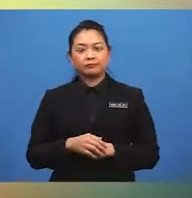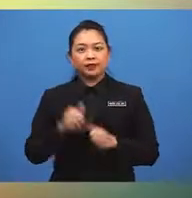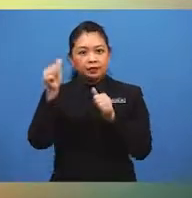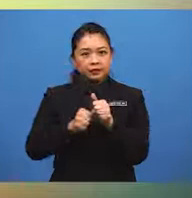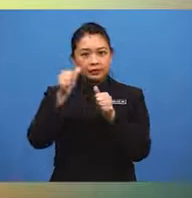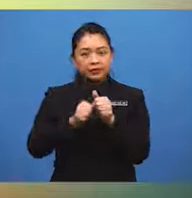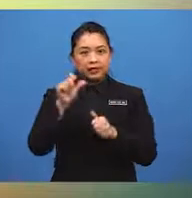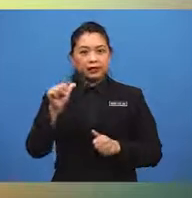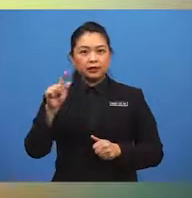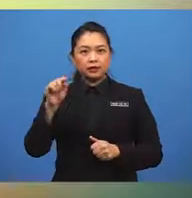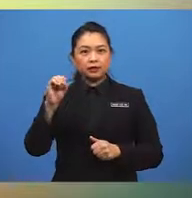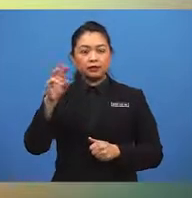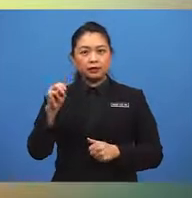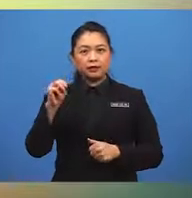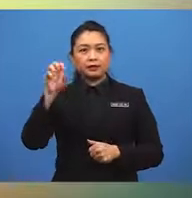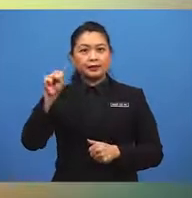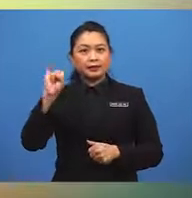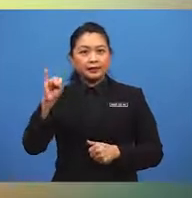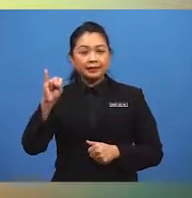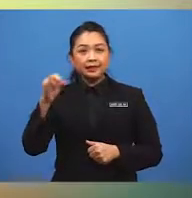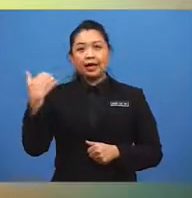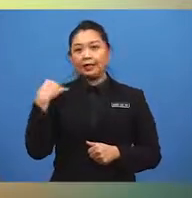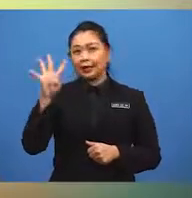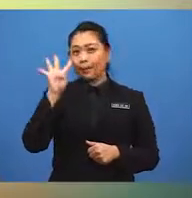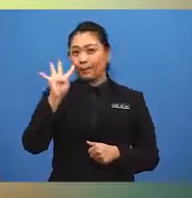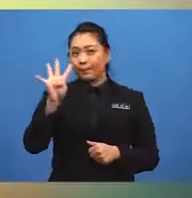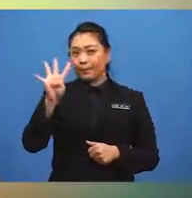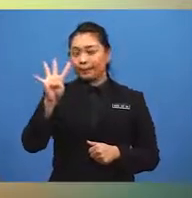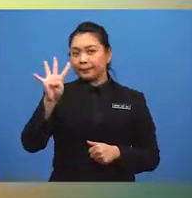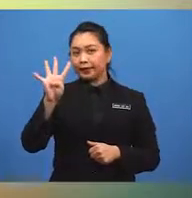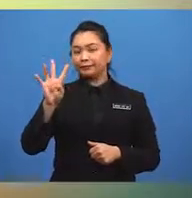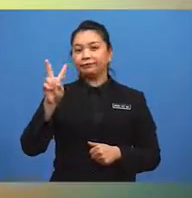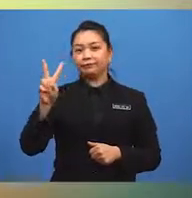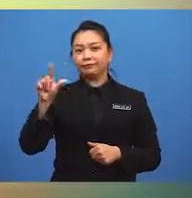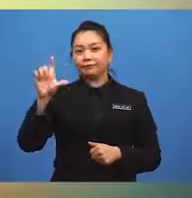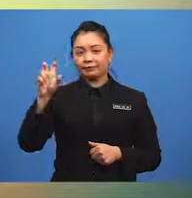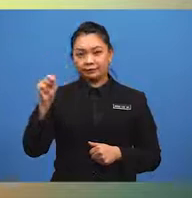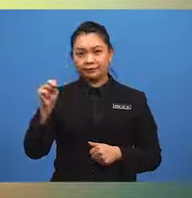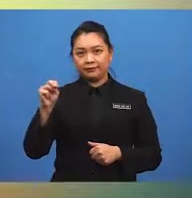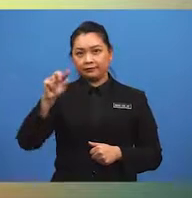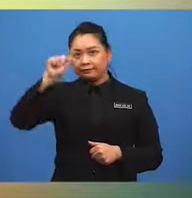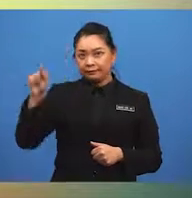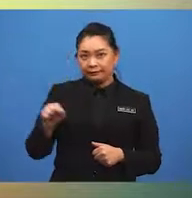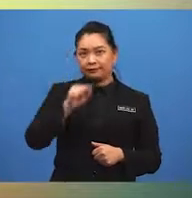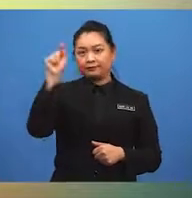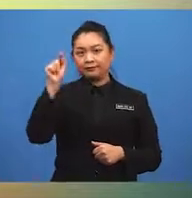Setiap atom silikon mempunyai 4 elektron valen pada petala paling